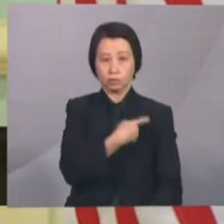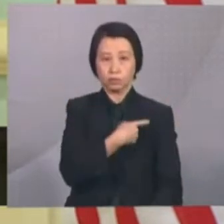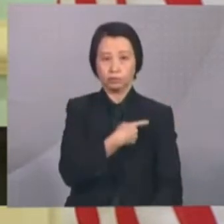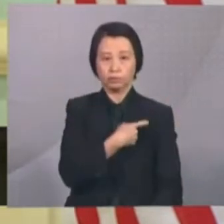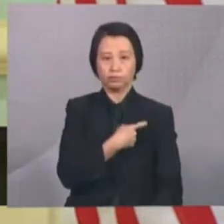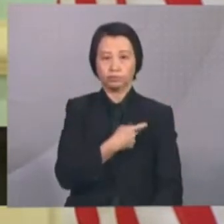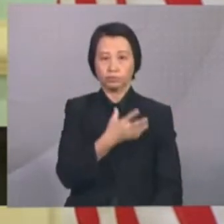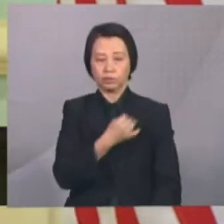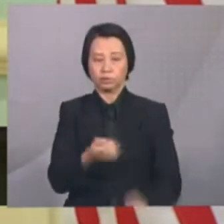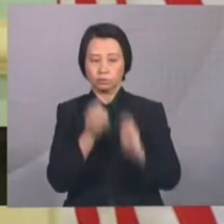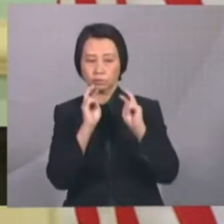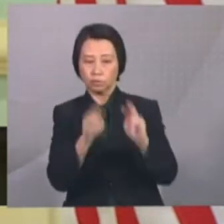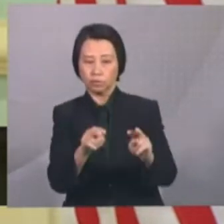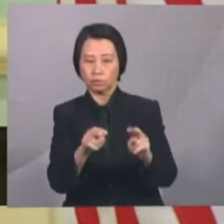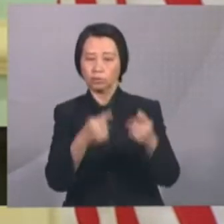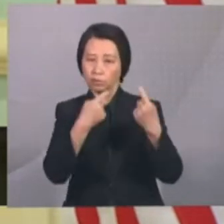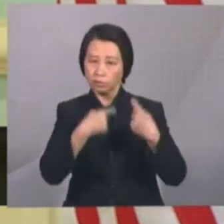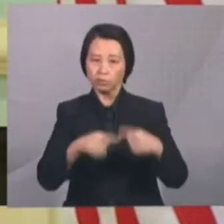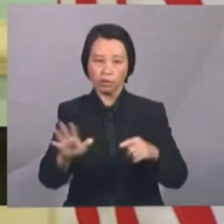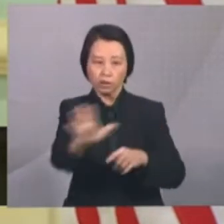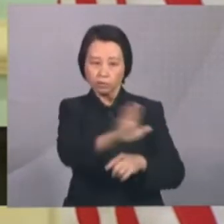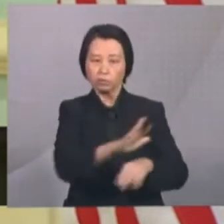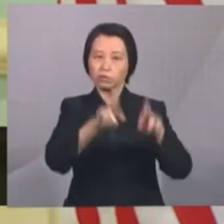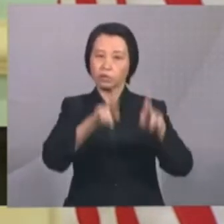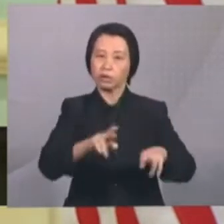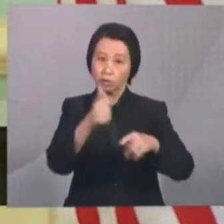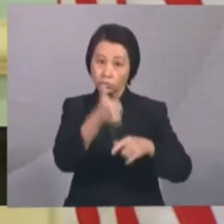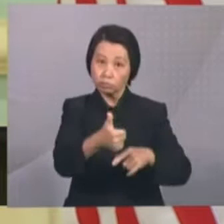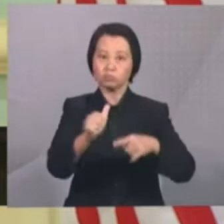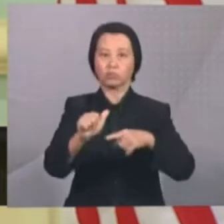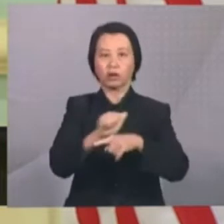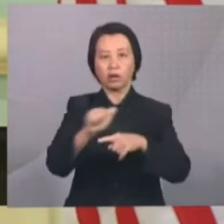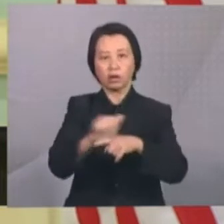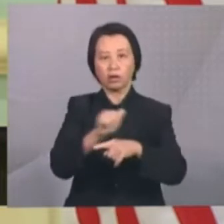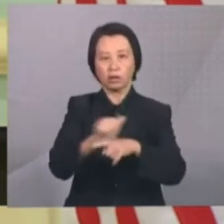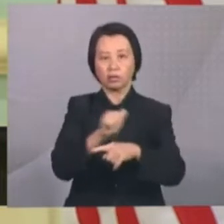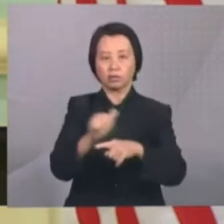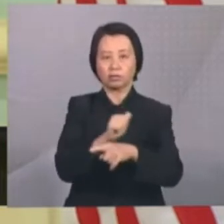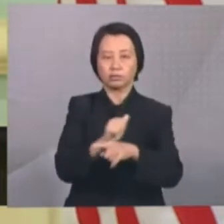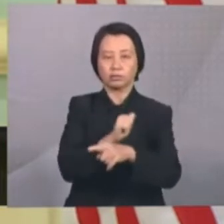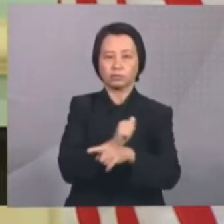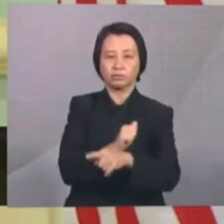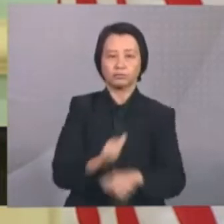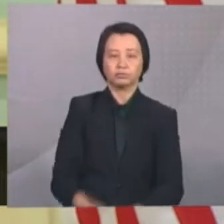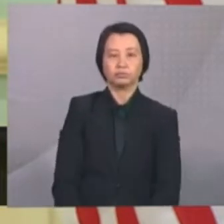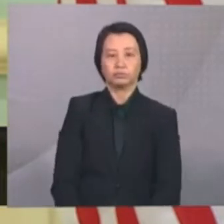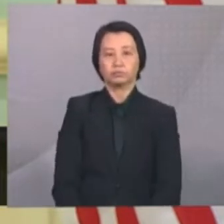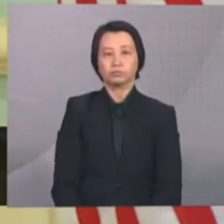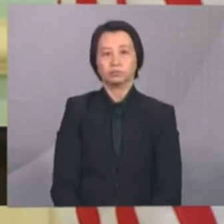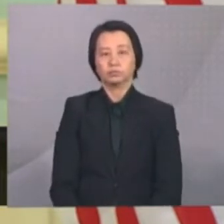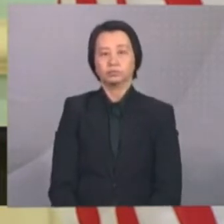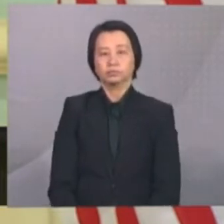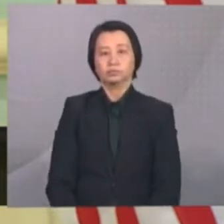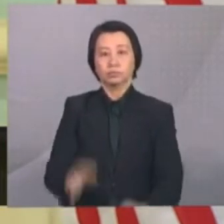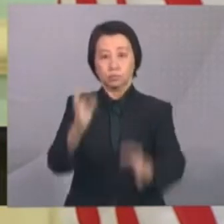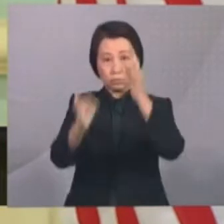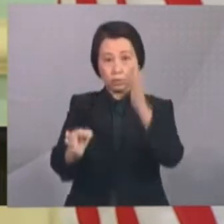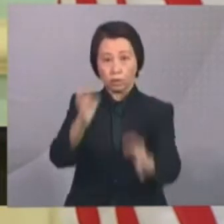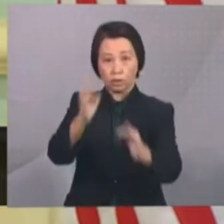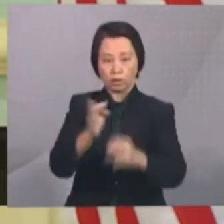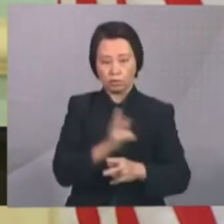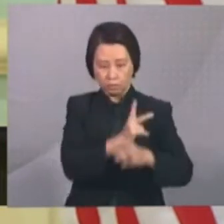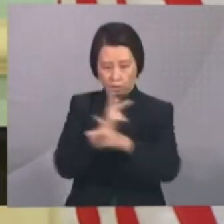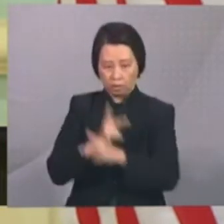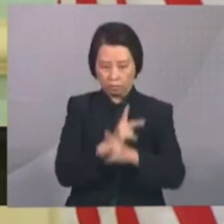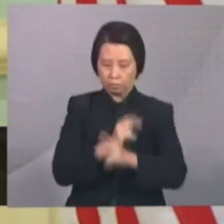kalau ini nampaknya sedang diamalkan oleh sebagian rakyat kita jika kawalan